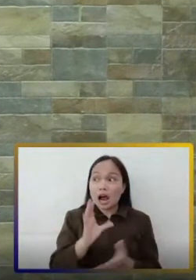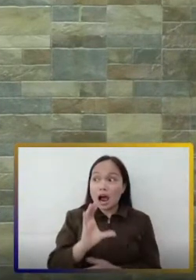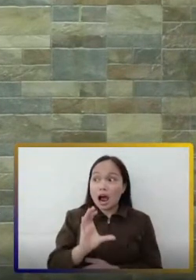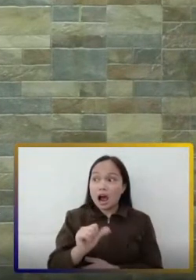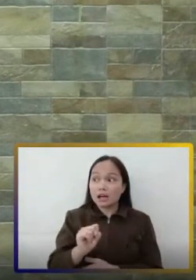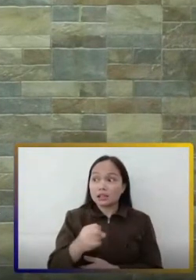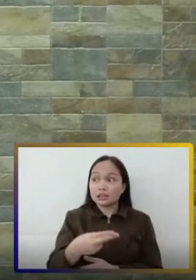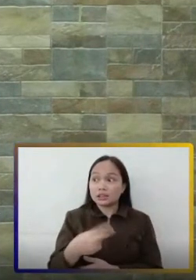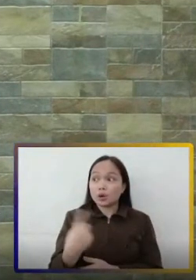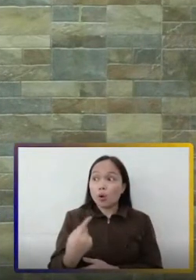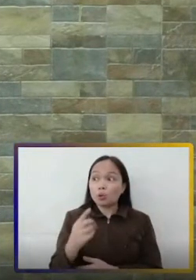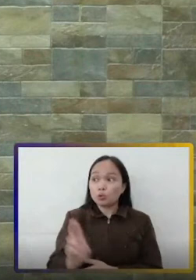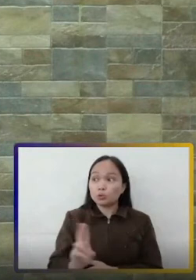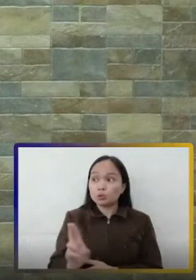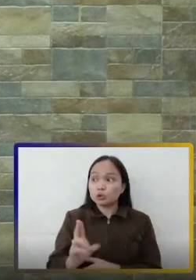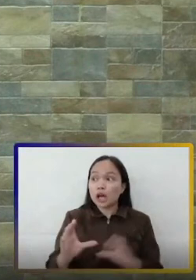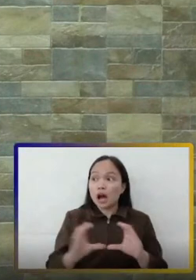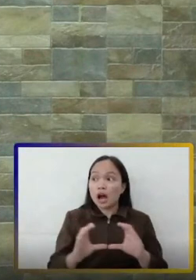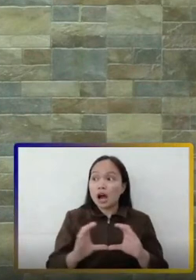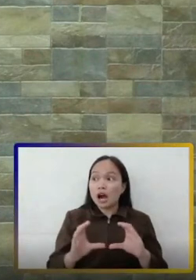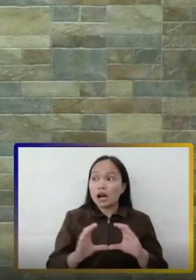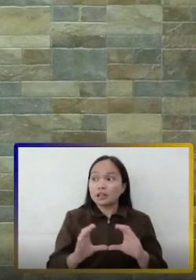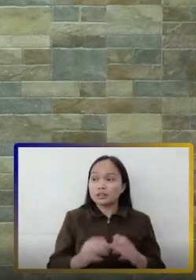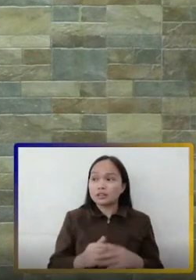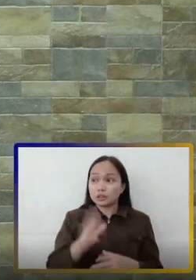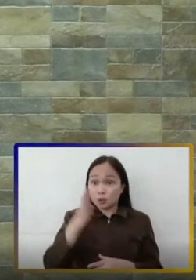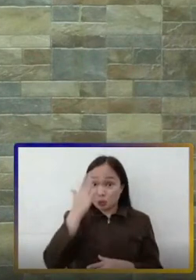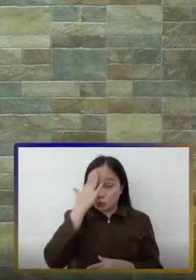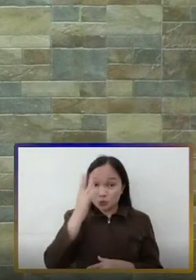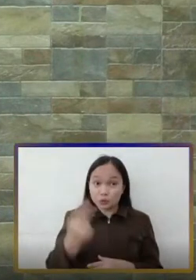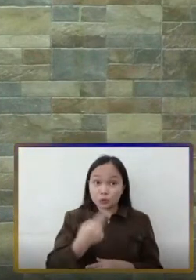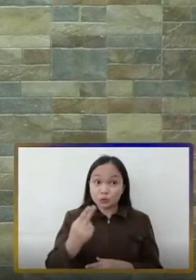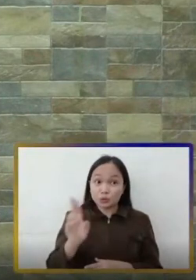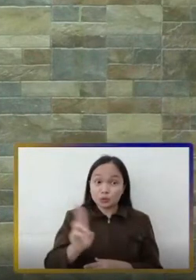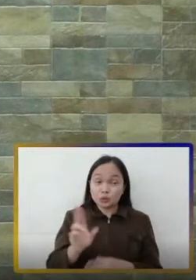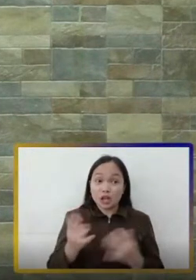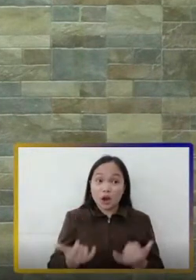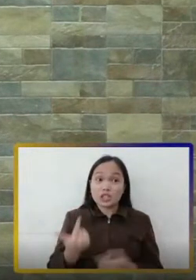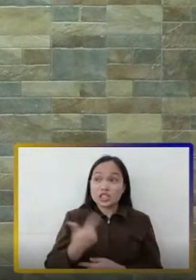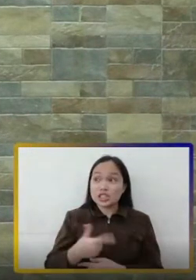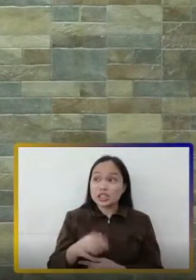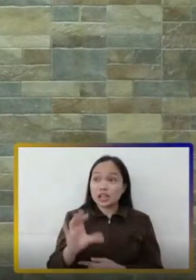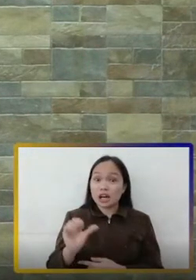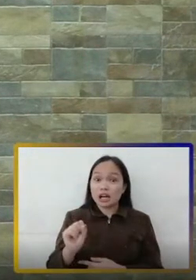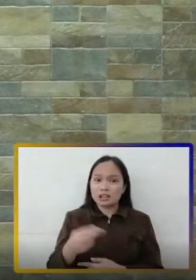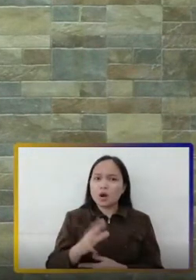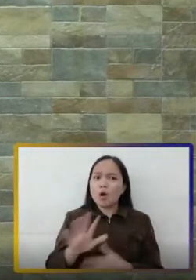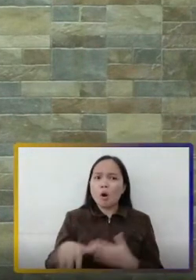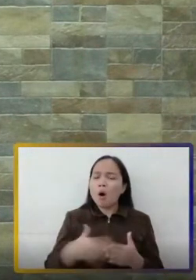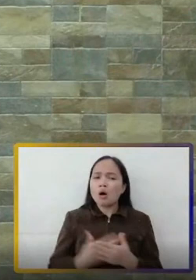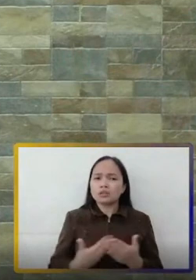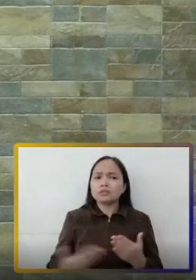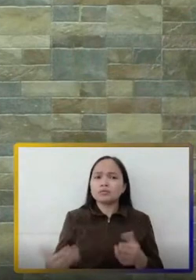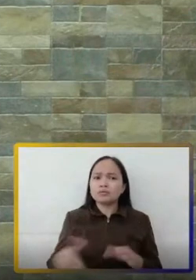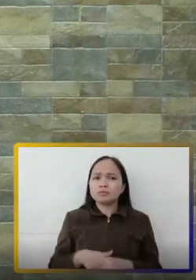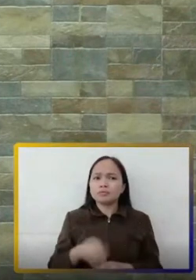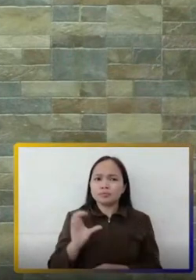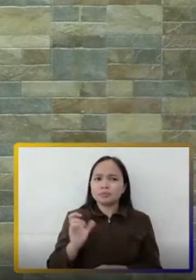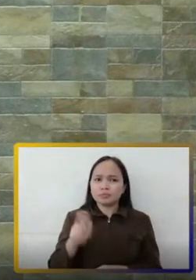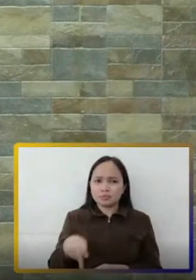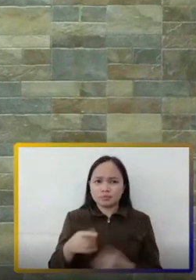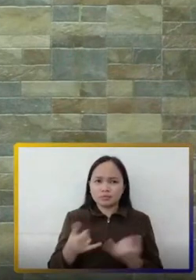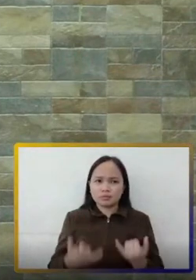card. Makita nyo, ngayon, GCash na. Eto na, nandito na ho lahat.